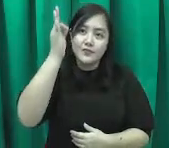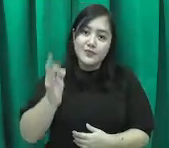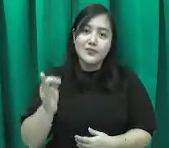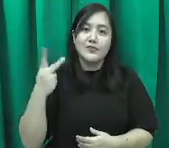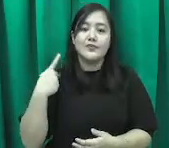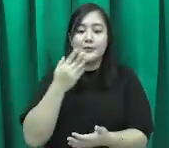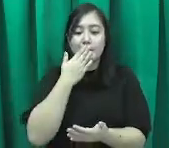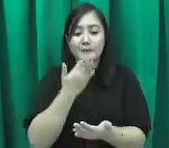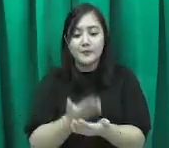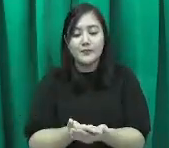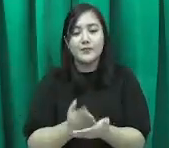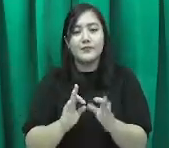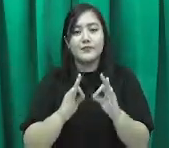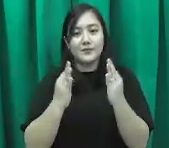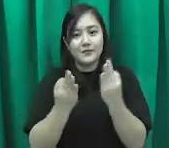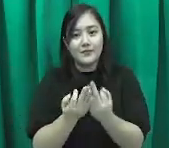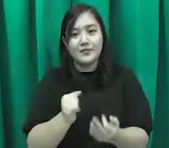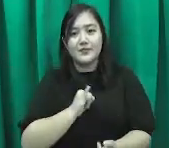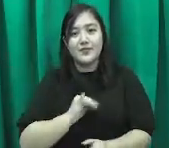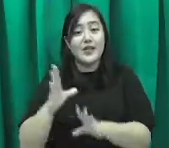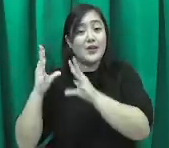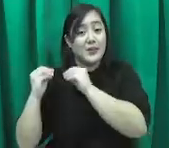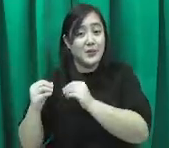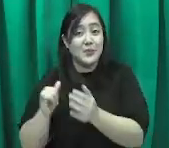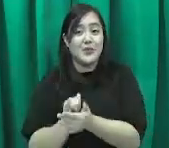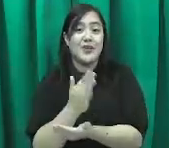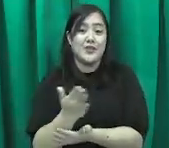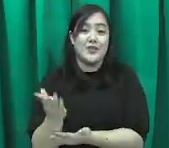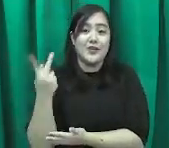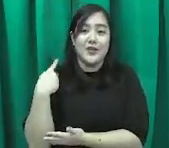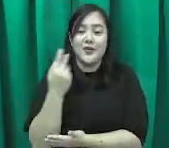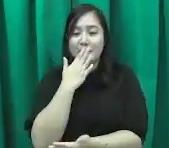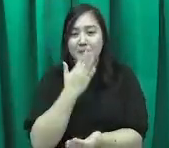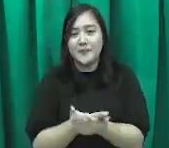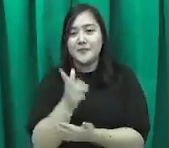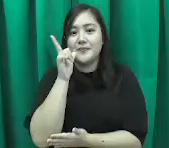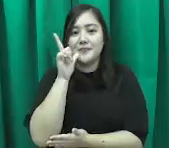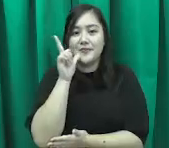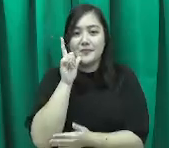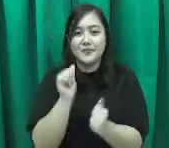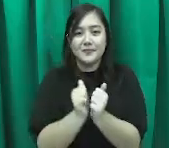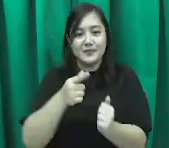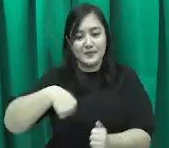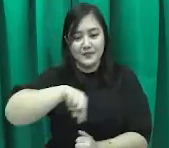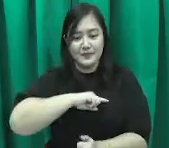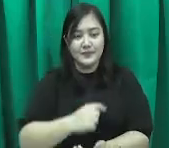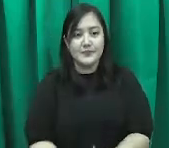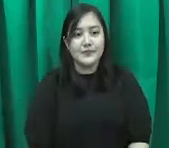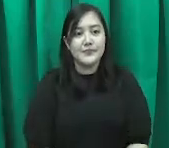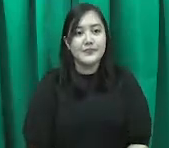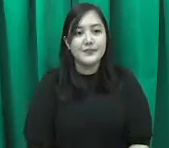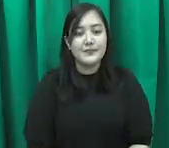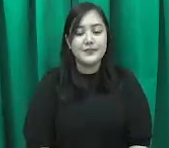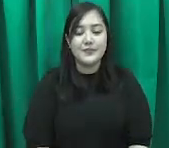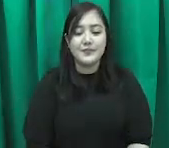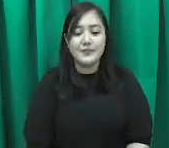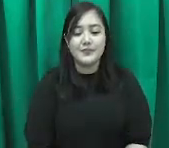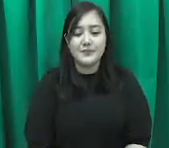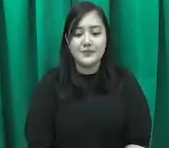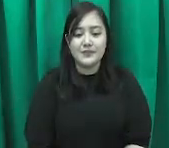I hope na naging masarap ang inyong kain habang kayo nanonood sa amin. Maraming salamat po. Sister Odette? Para doon sa ating mga